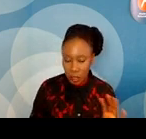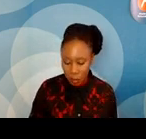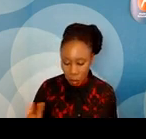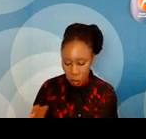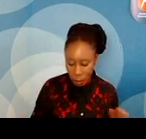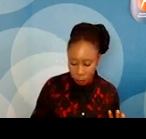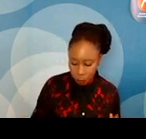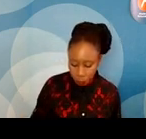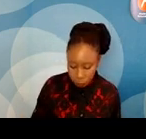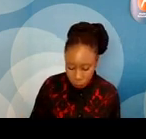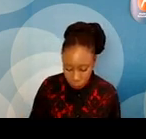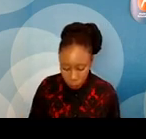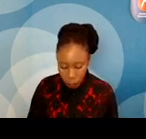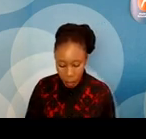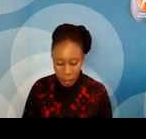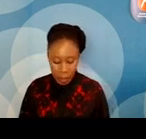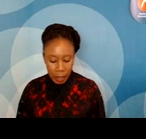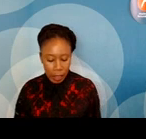och vice versa.